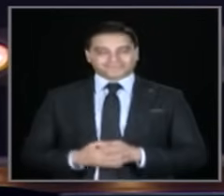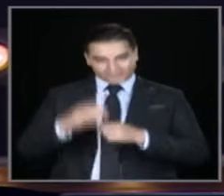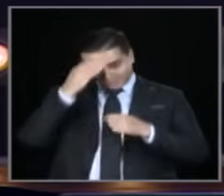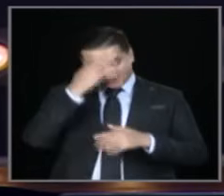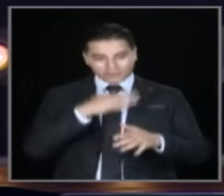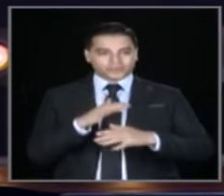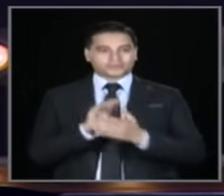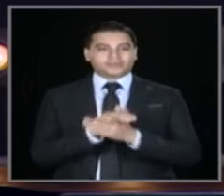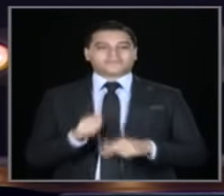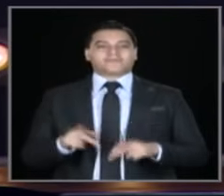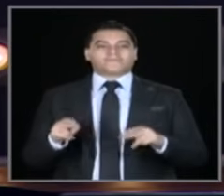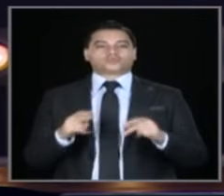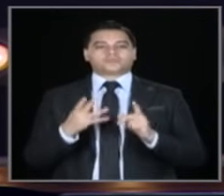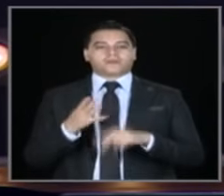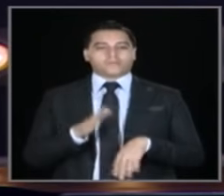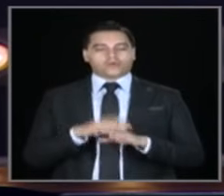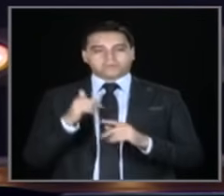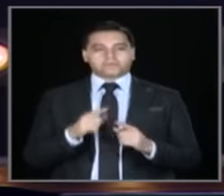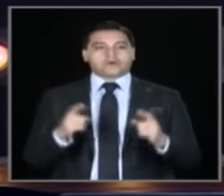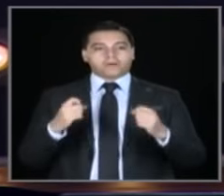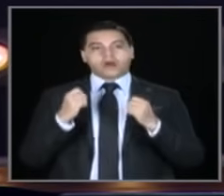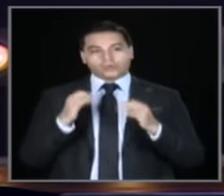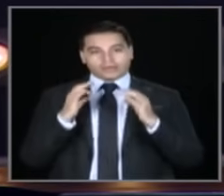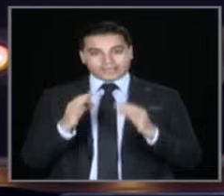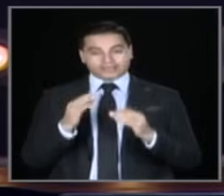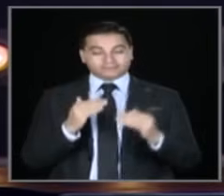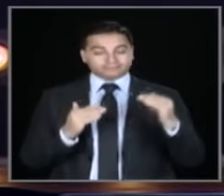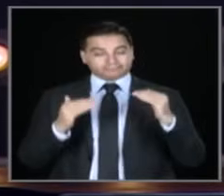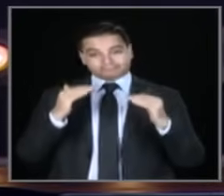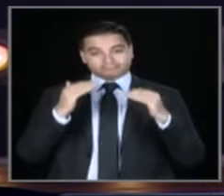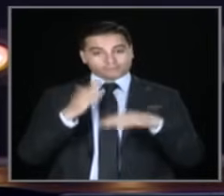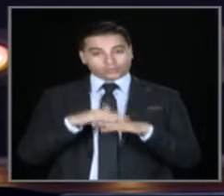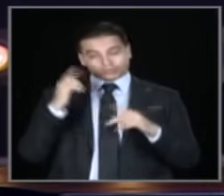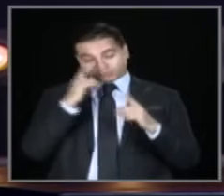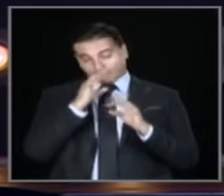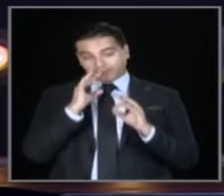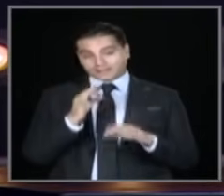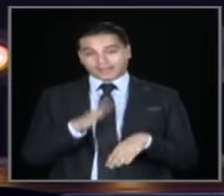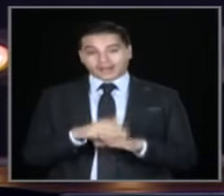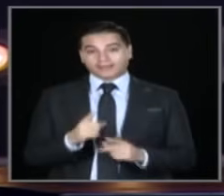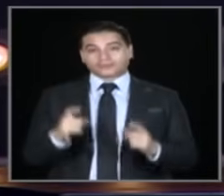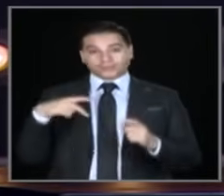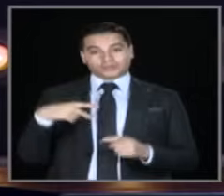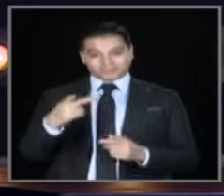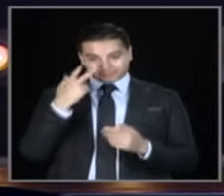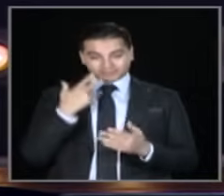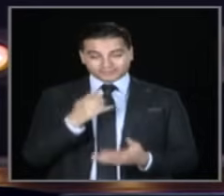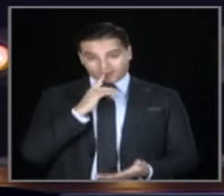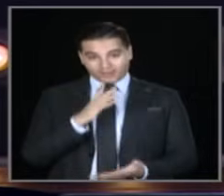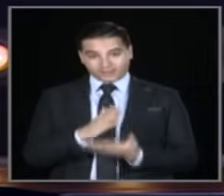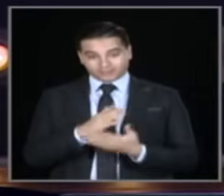بقالة الأصحاب الموسم الرابع ومباراة قوية ومتكافئة وصعبة جدا في دور الثمانية. هي